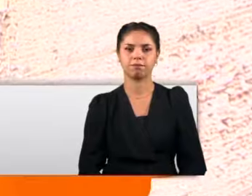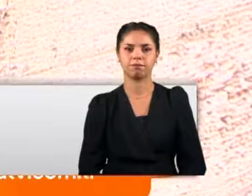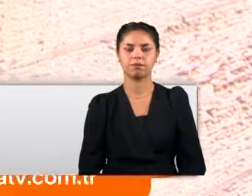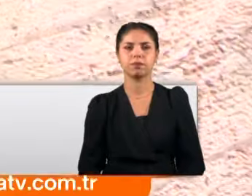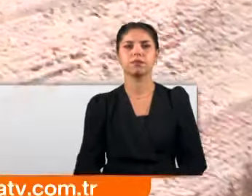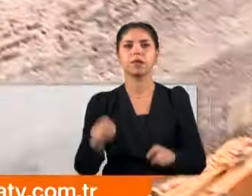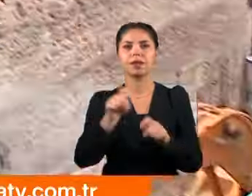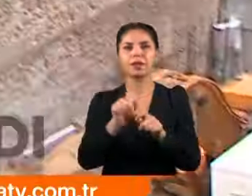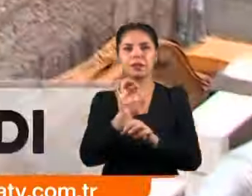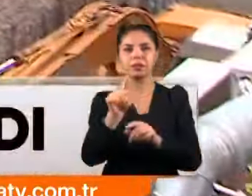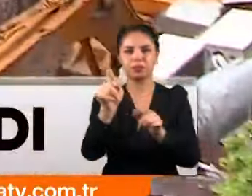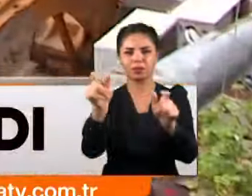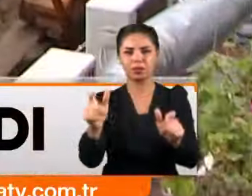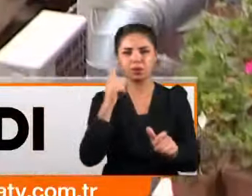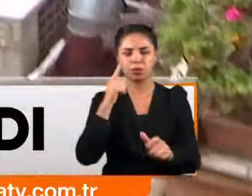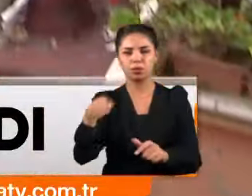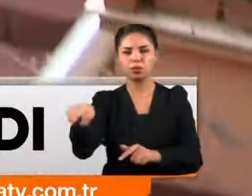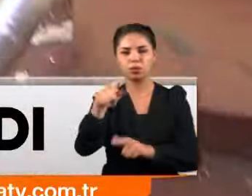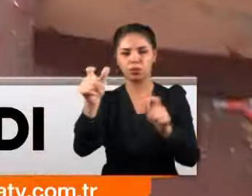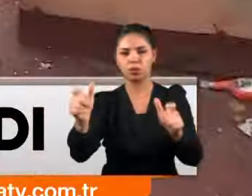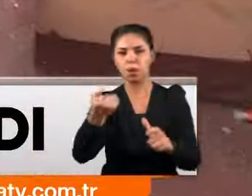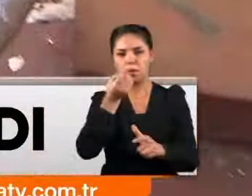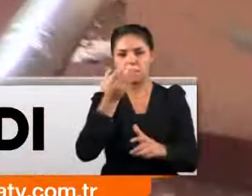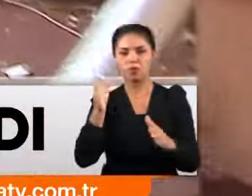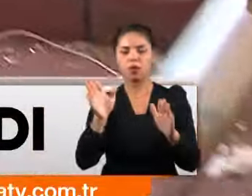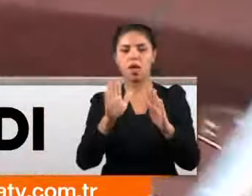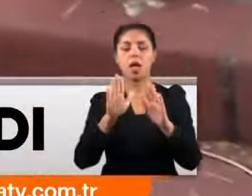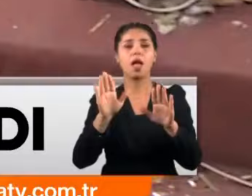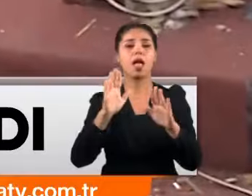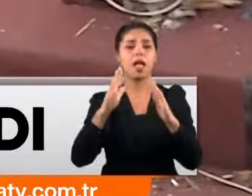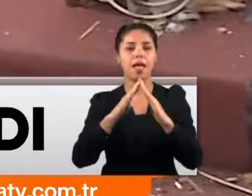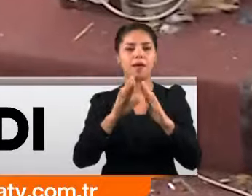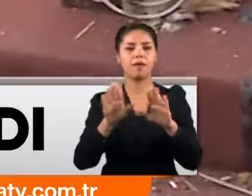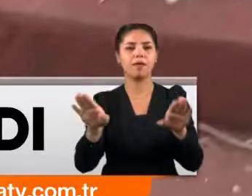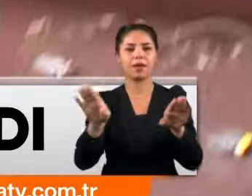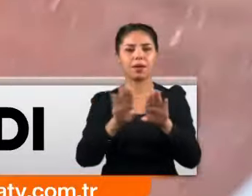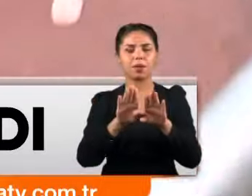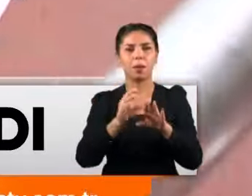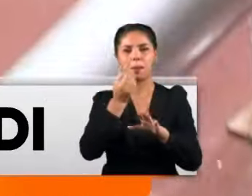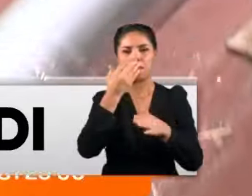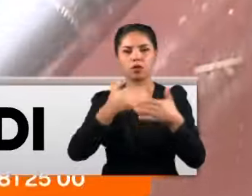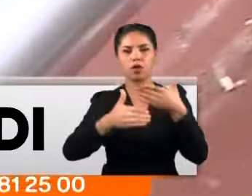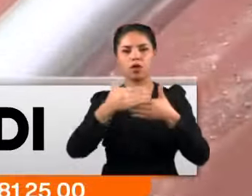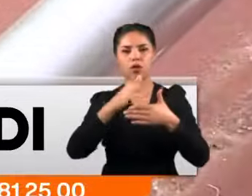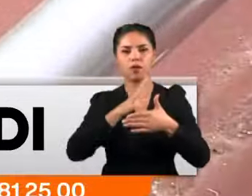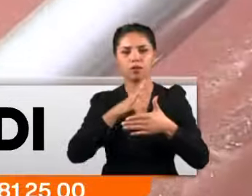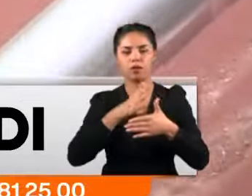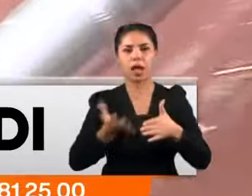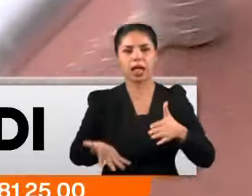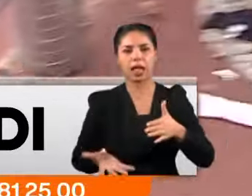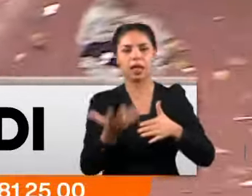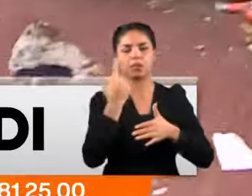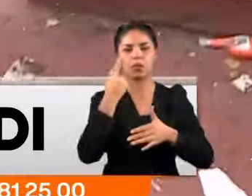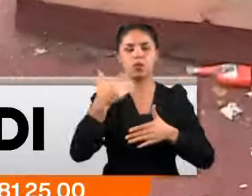Çalışma tam da bu noktadaydı ve burada bahçeyle evi kapatan bir bahçe duvarı vardı. Ancak kazmayı vurduğu gibi keple